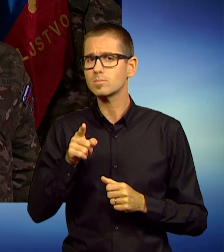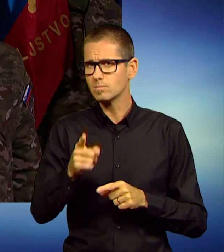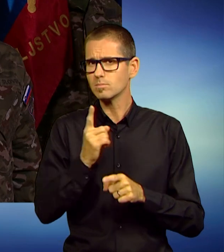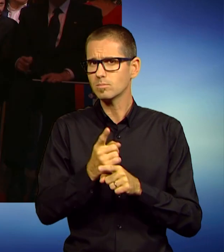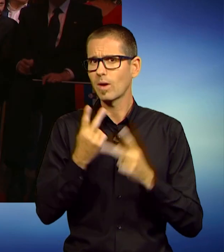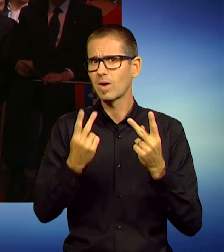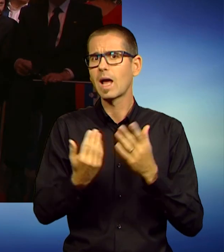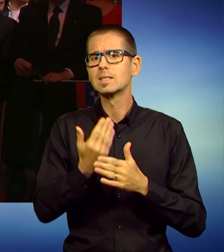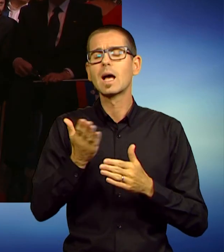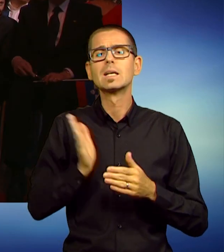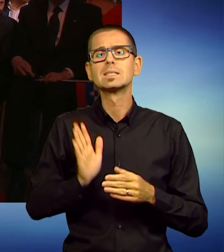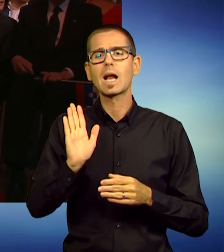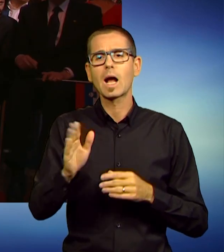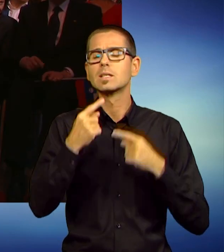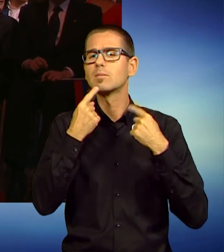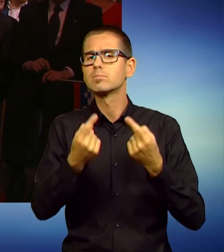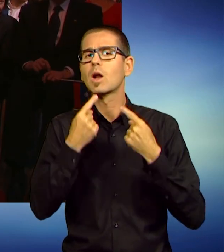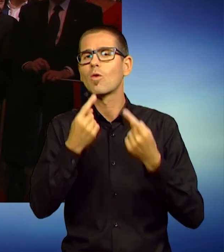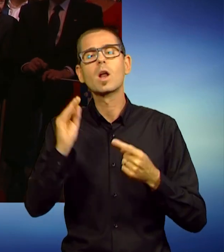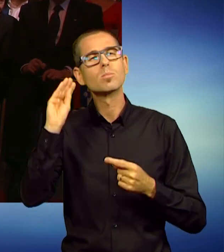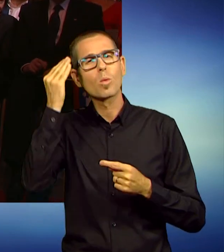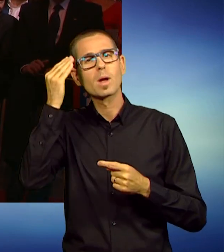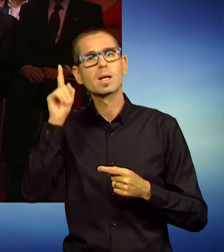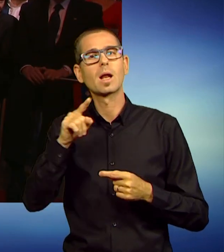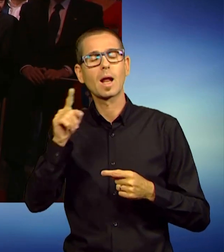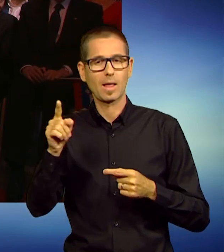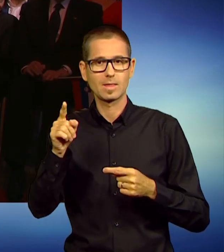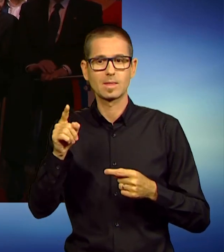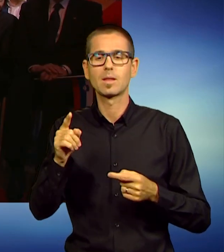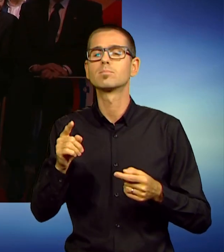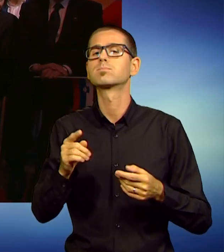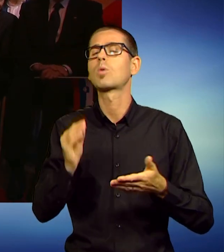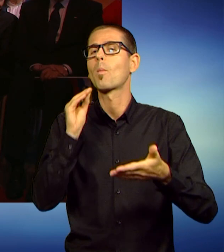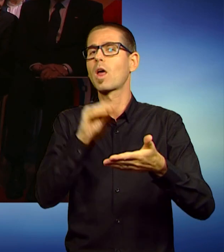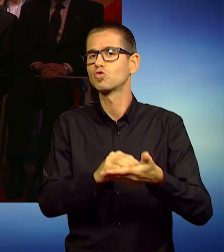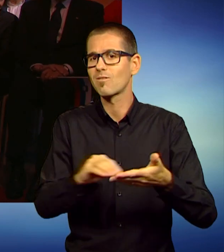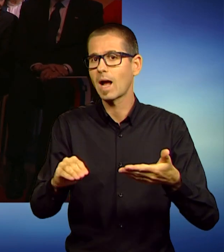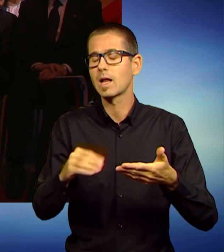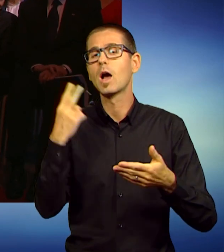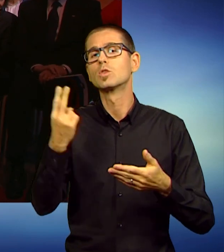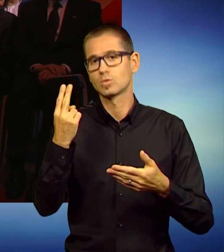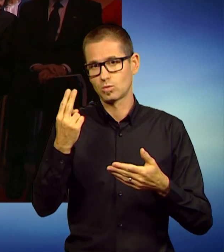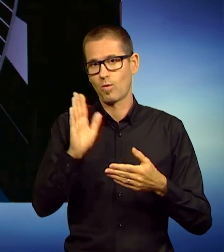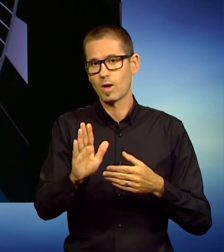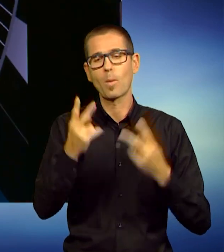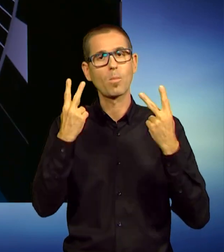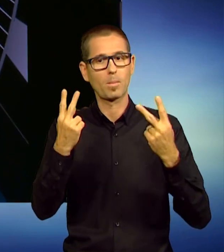za strankarsko narekovanje spominjanja in obeleževanja za Slovenijo pomembnih zgodovinskih